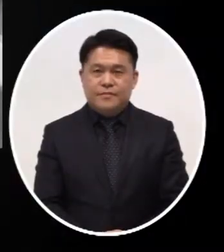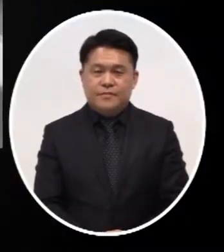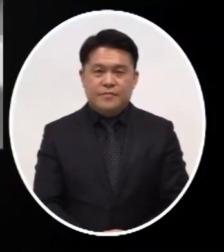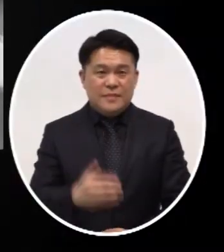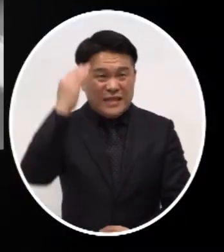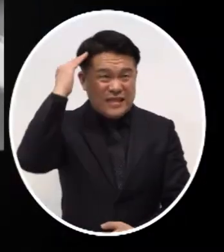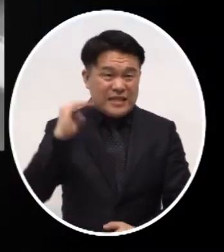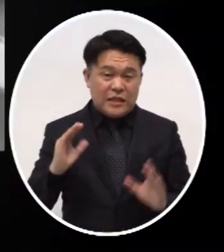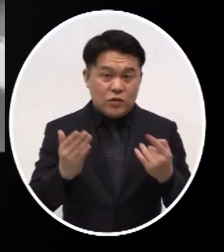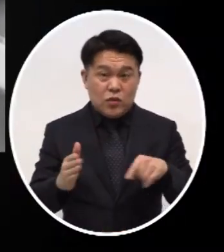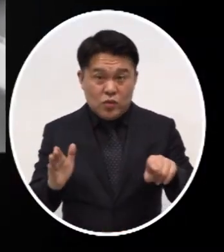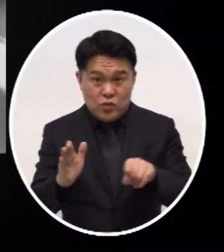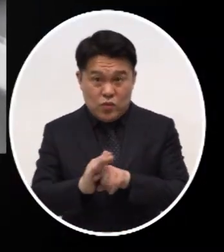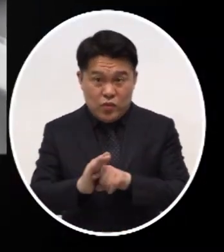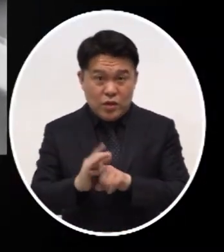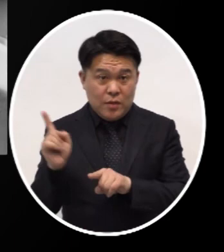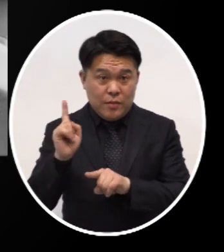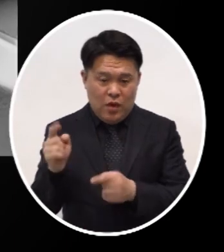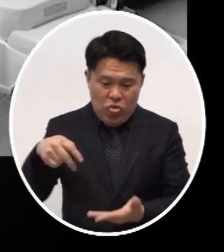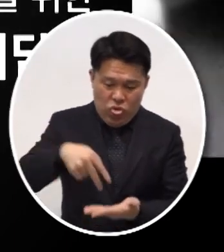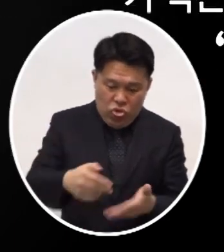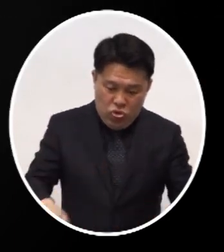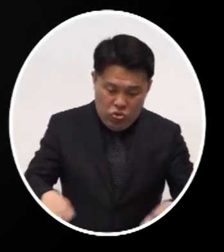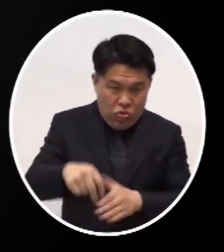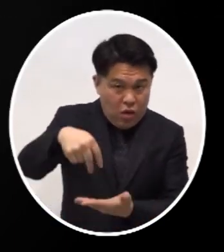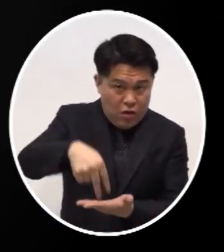키 작은 아이들을 위한 유아 디딤대,